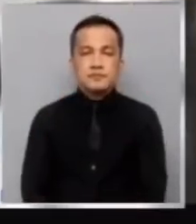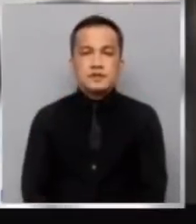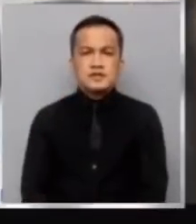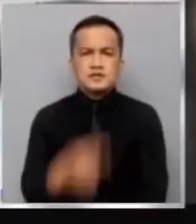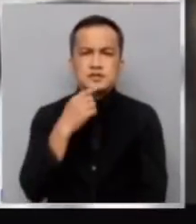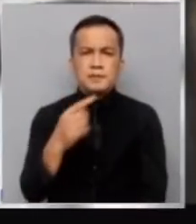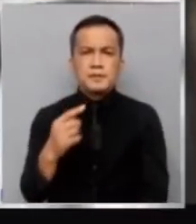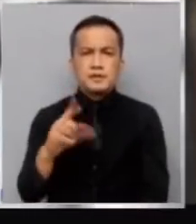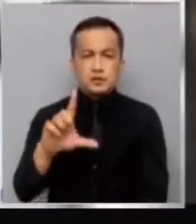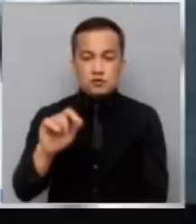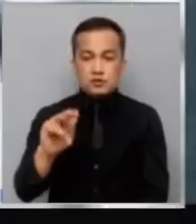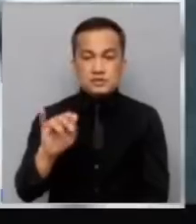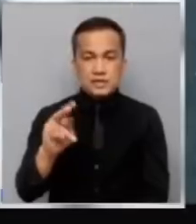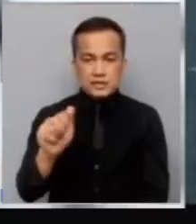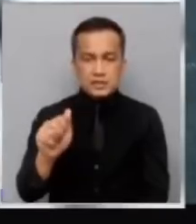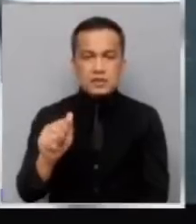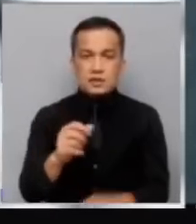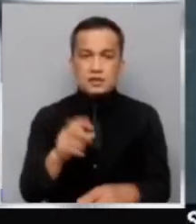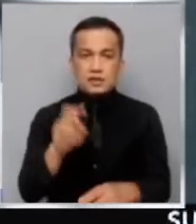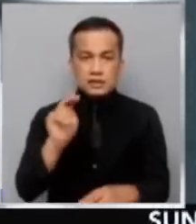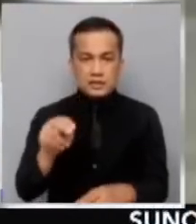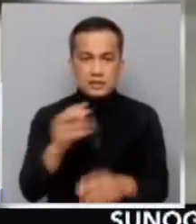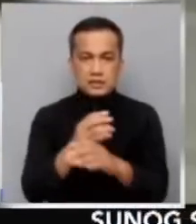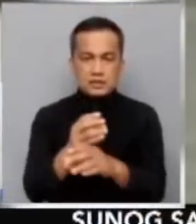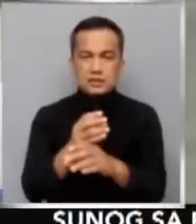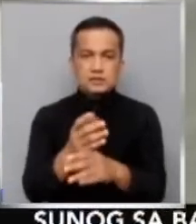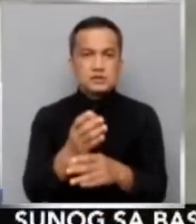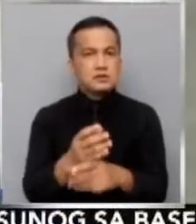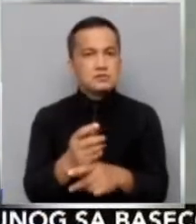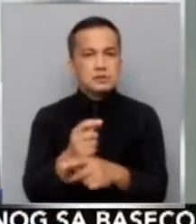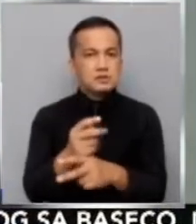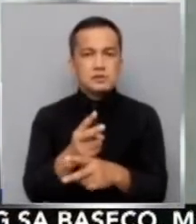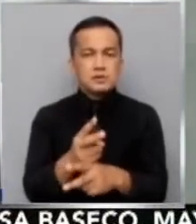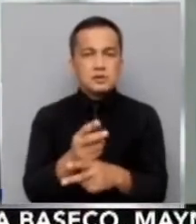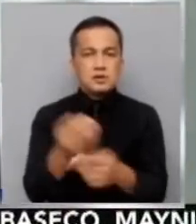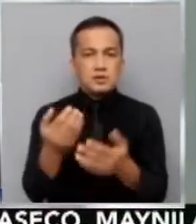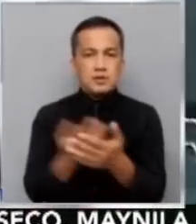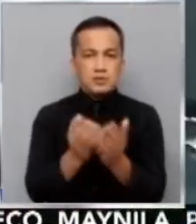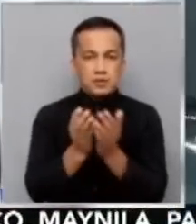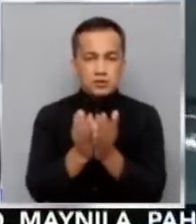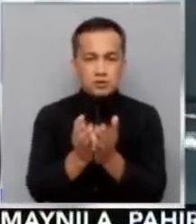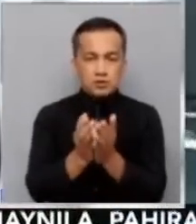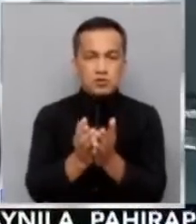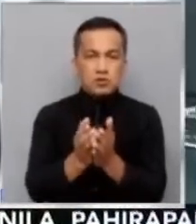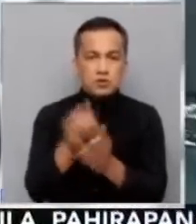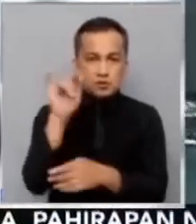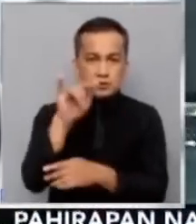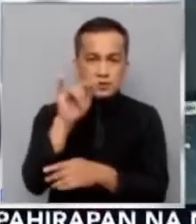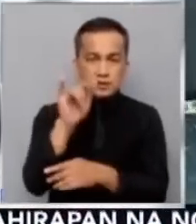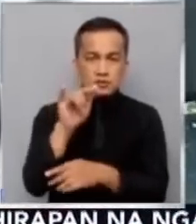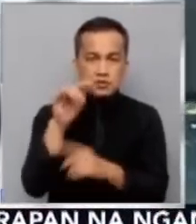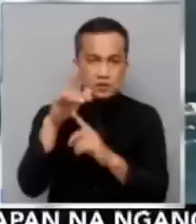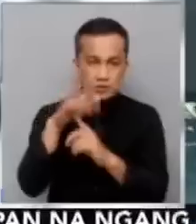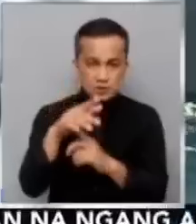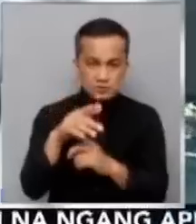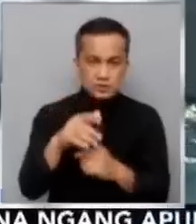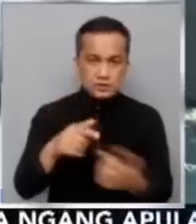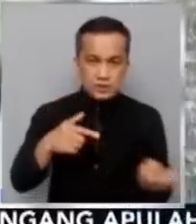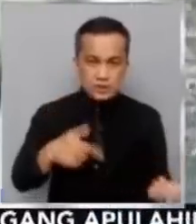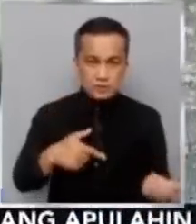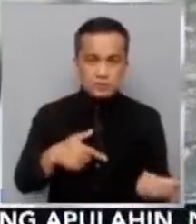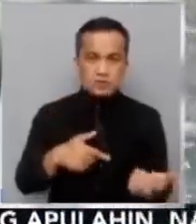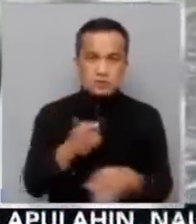kailangang alagaan ang mga bagong barko, eroplano, helikopter at armas para patuloy na mabantayan ang ating teritoryo sa